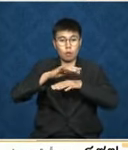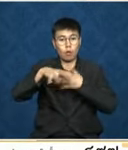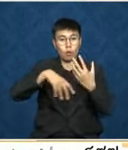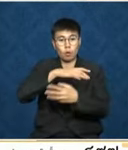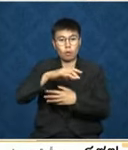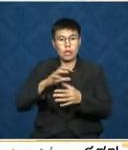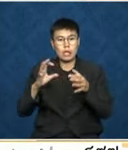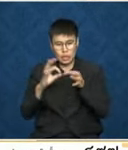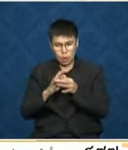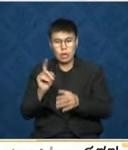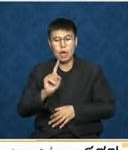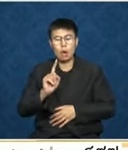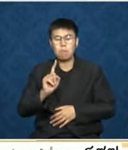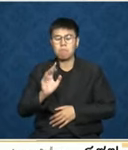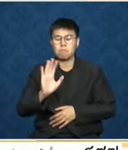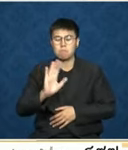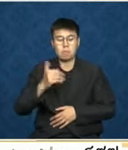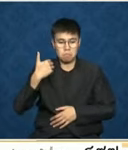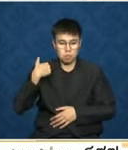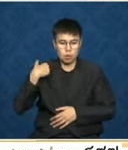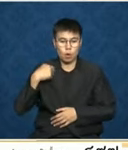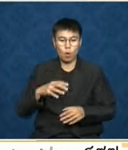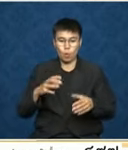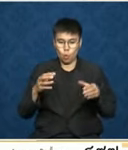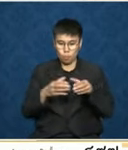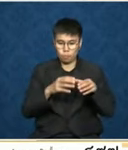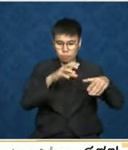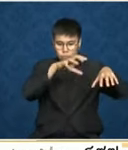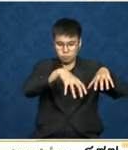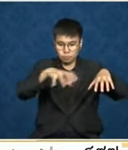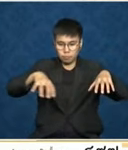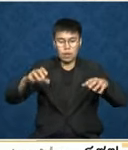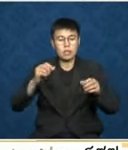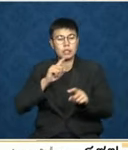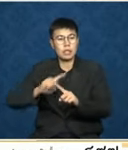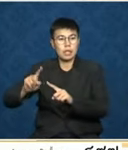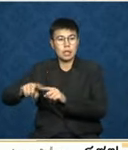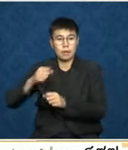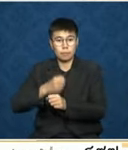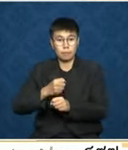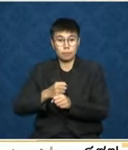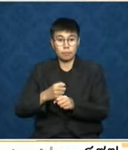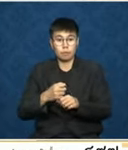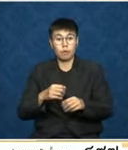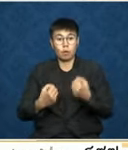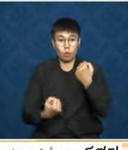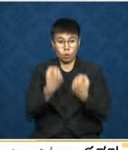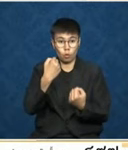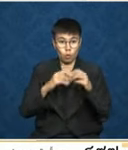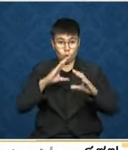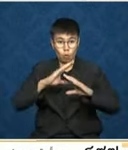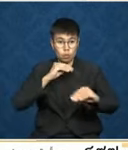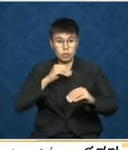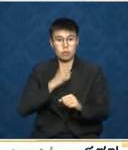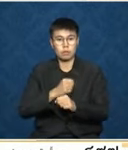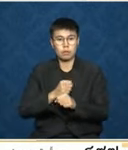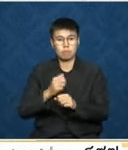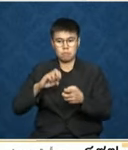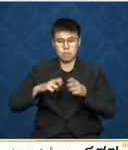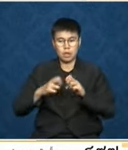แวดล้อมอย่างเดียวครับคงเกี่ยวข้องกับหลายหน่วยงานผมเรียนท่านประธานครับว่าไม่ใช่เฉพาะรถยนต์อย่างเดียวที่ทำให้เกิดฝุ่น PM